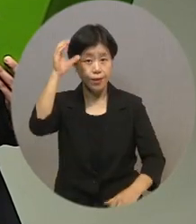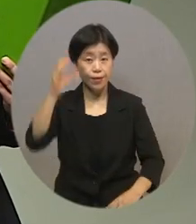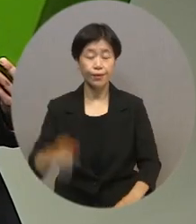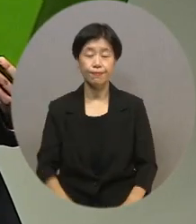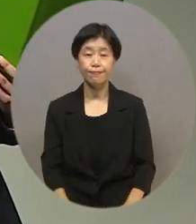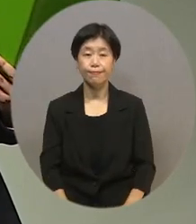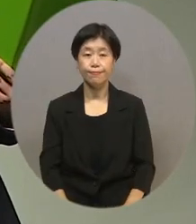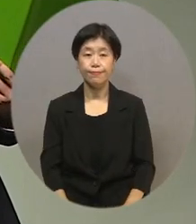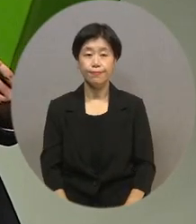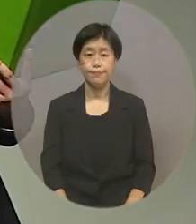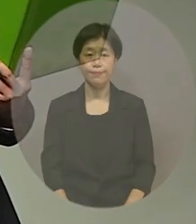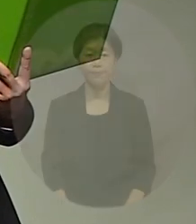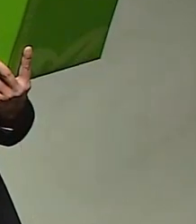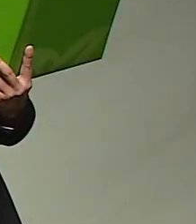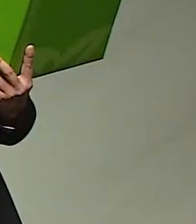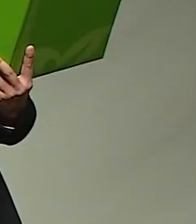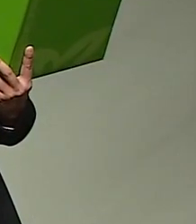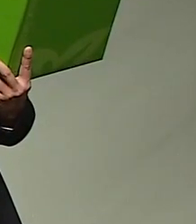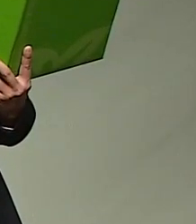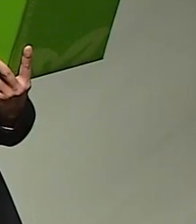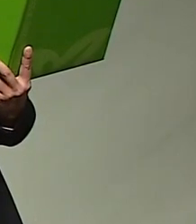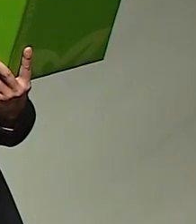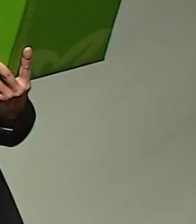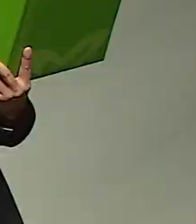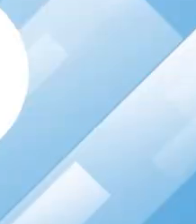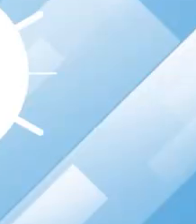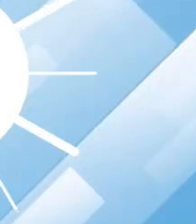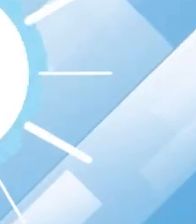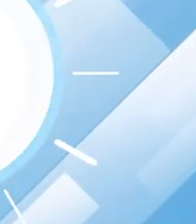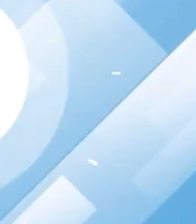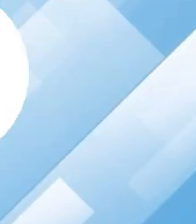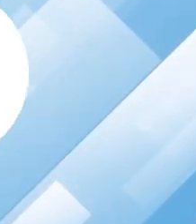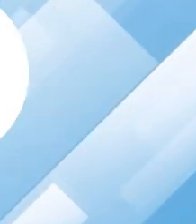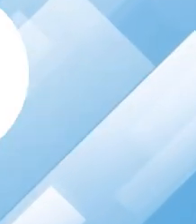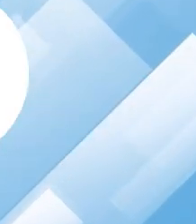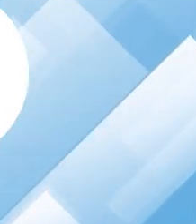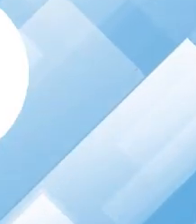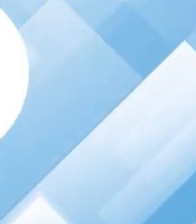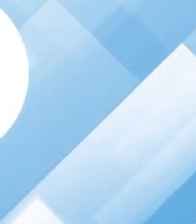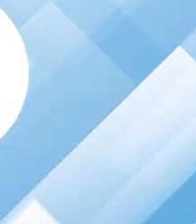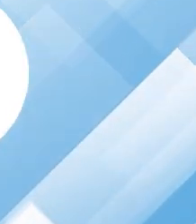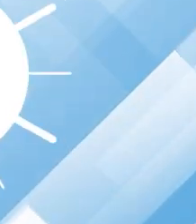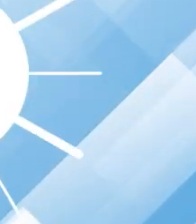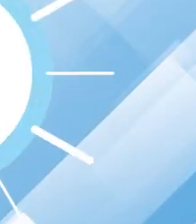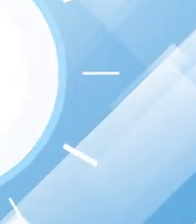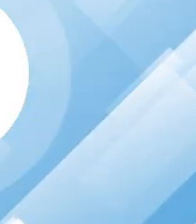복지TV 뉴스 정유정입니다.